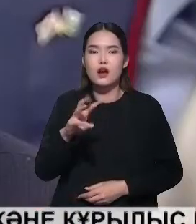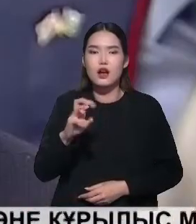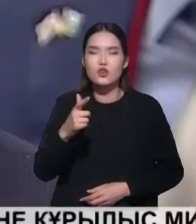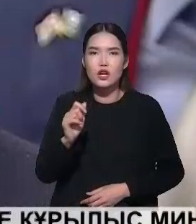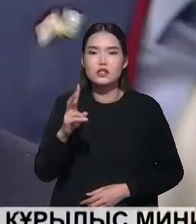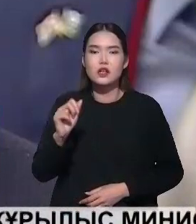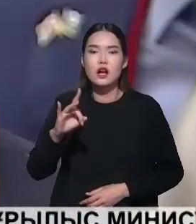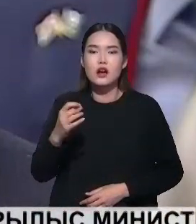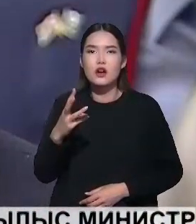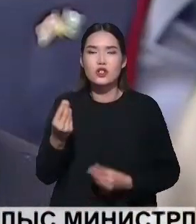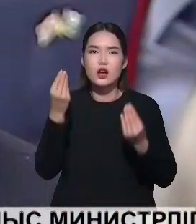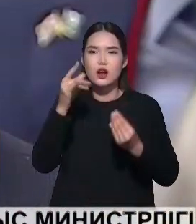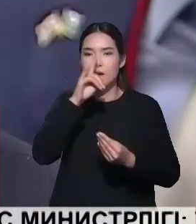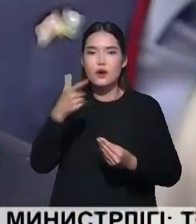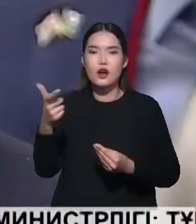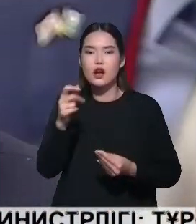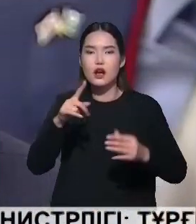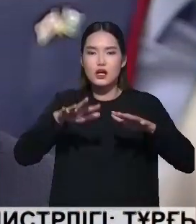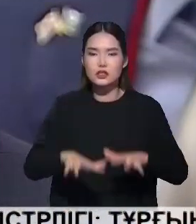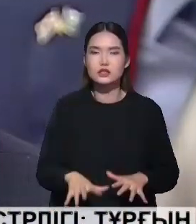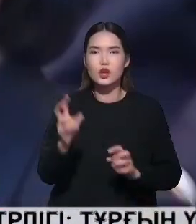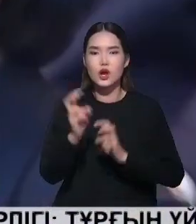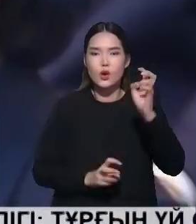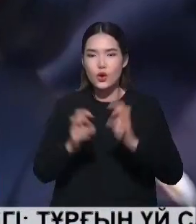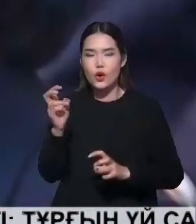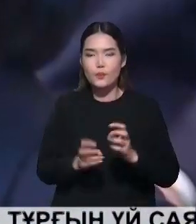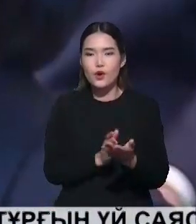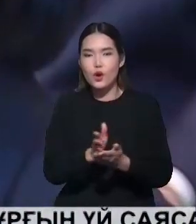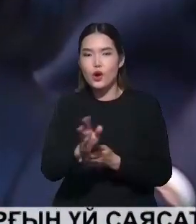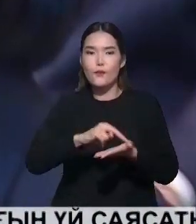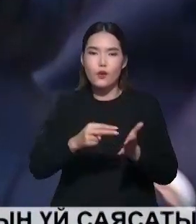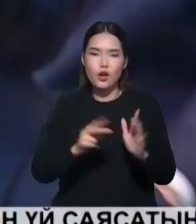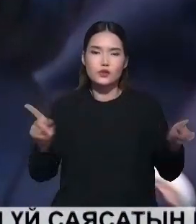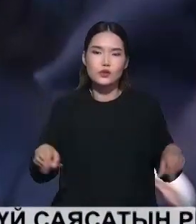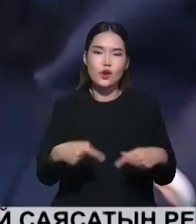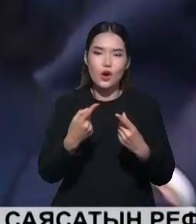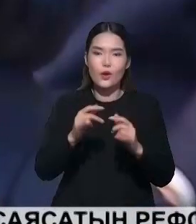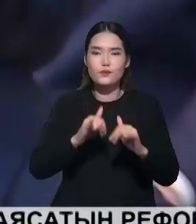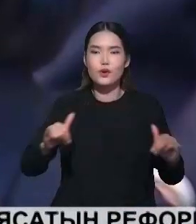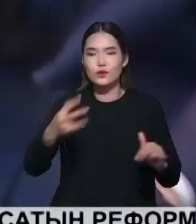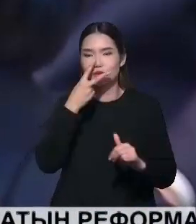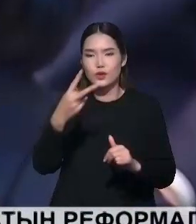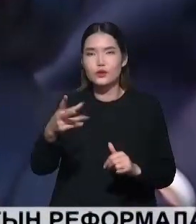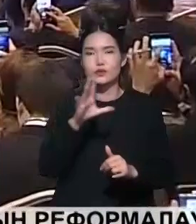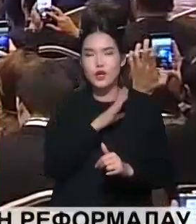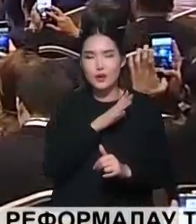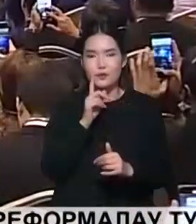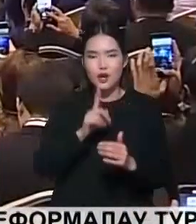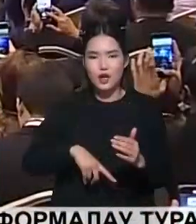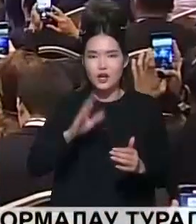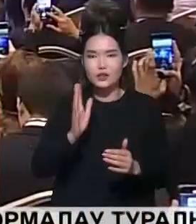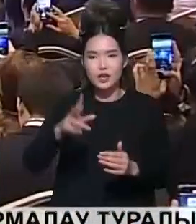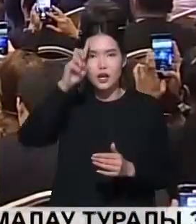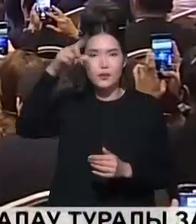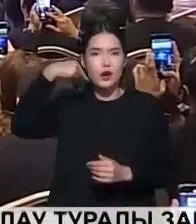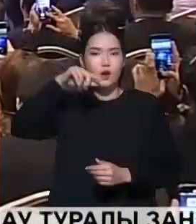секілді ірі мұнай-газ кен орындарында өндірісті кеңейтуге бағытталған жобалардың жүзеге асырылып жатқанын ескерсек, мұның өзектілігі арта түседі. Мемлекет